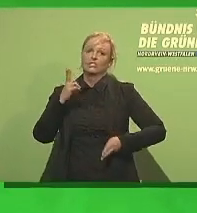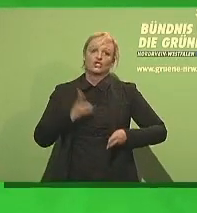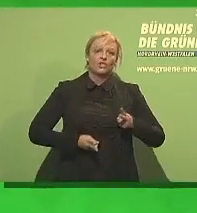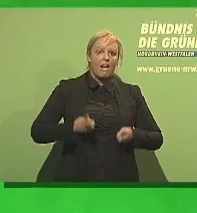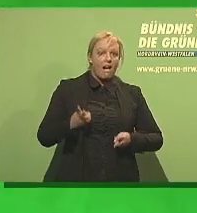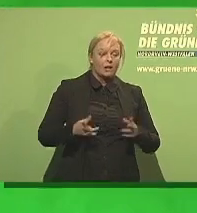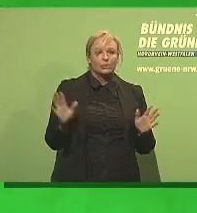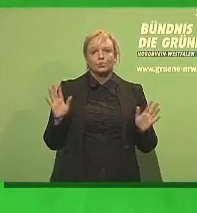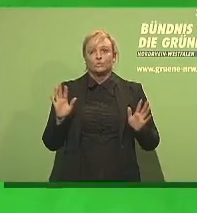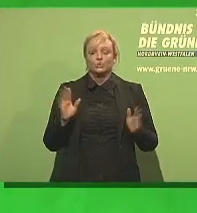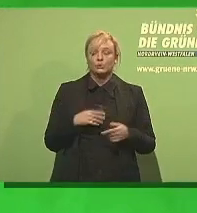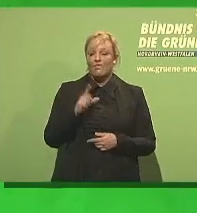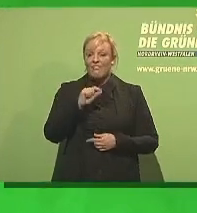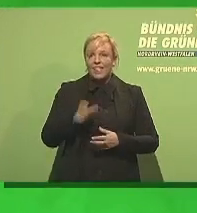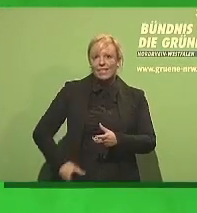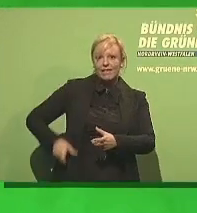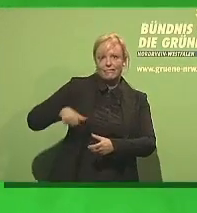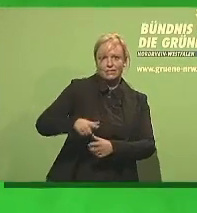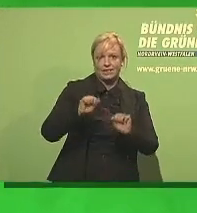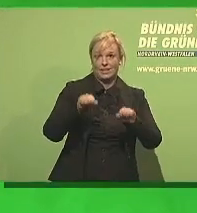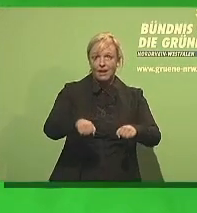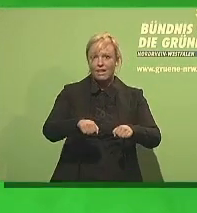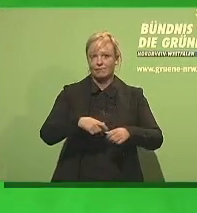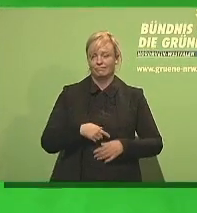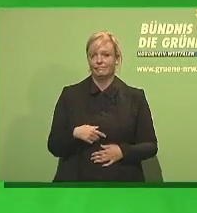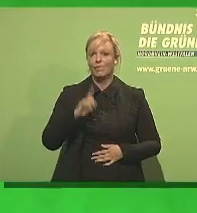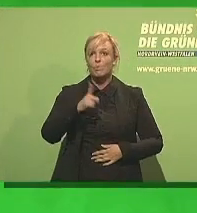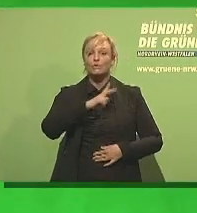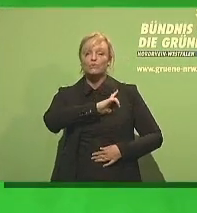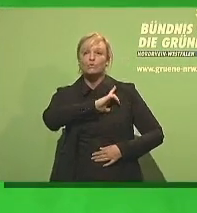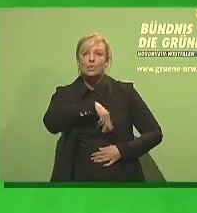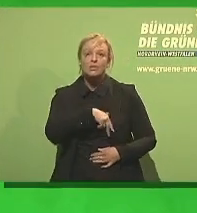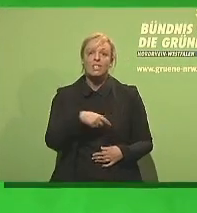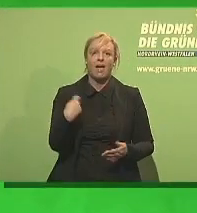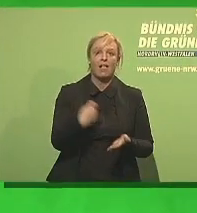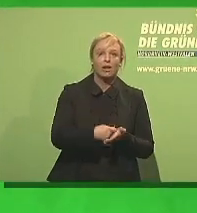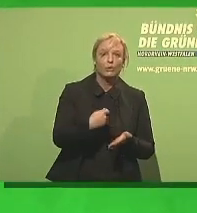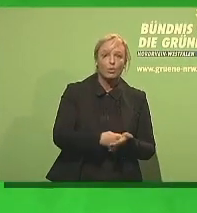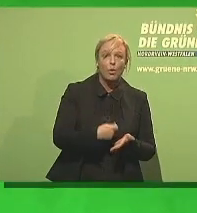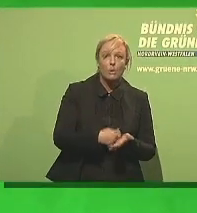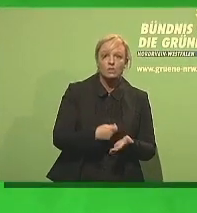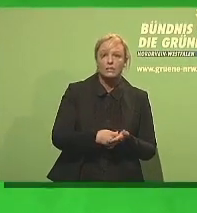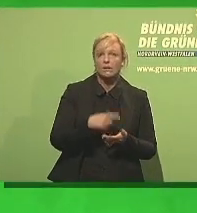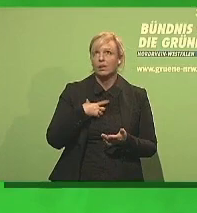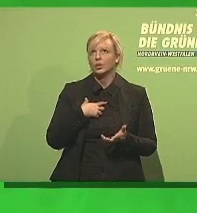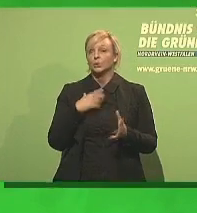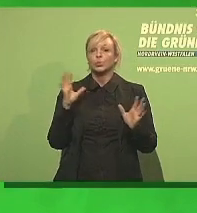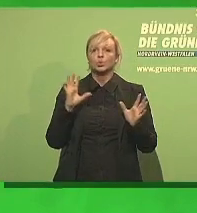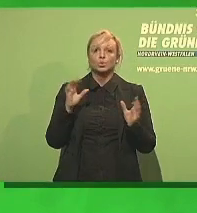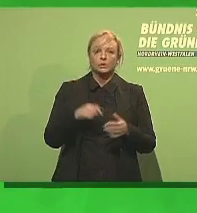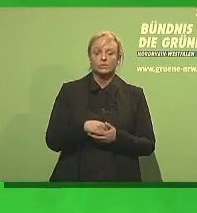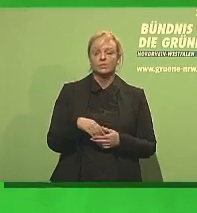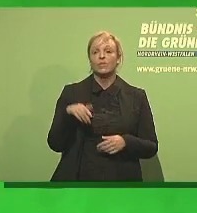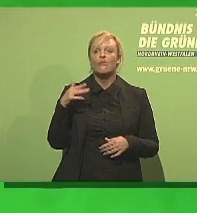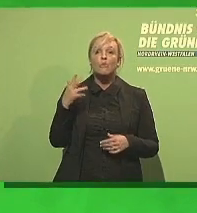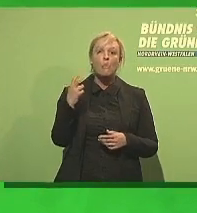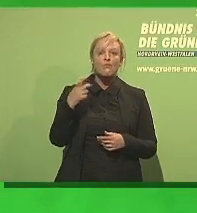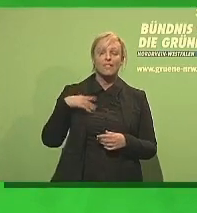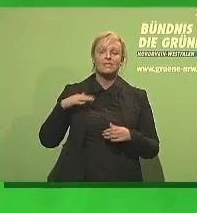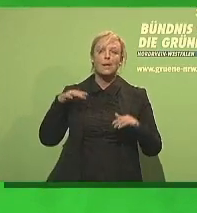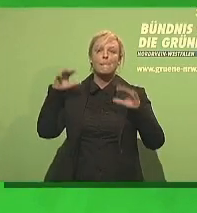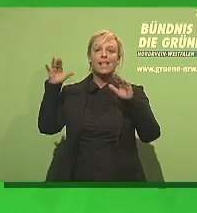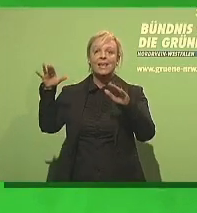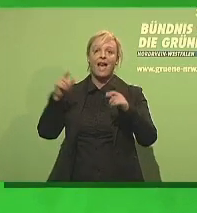weniger investieren können. Wir müssen bei den sozialen Kosten stärker ran. Wir haben fast 45 Milliarden Ausgaben